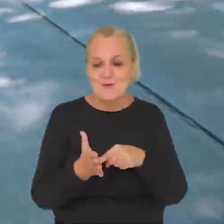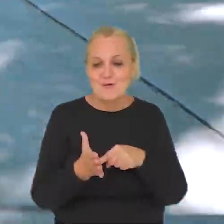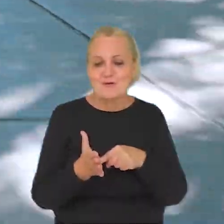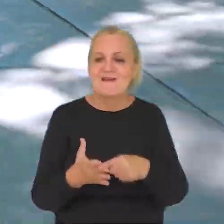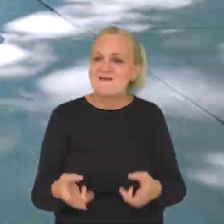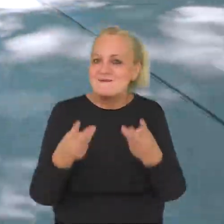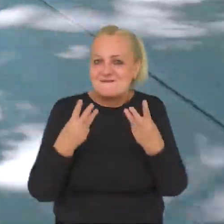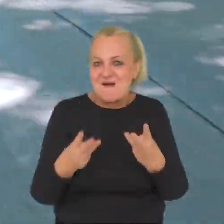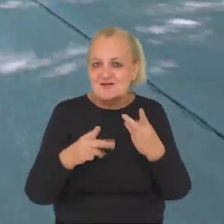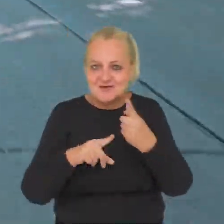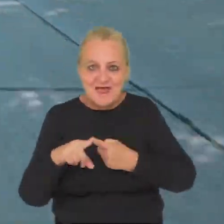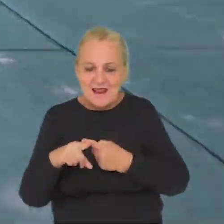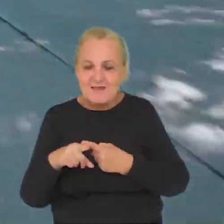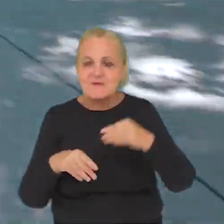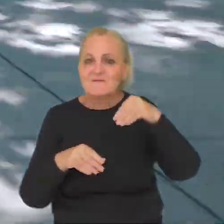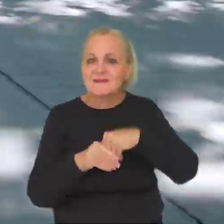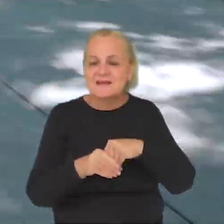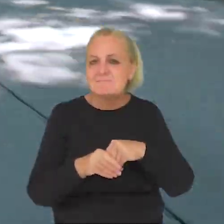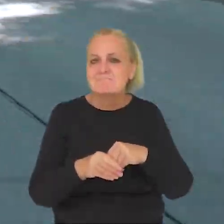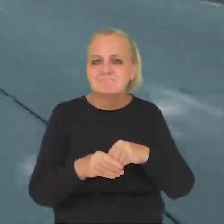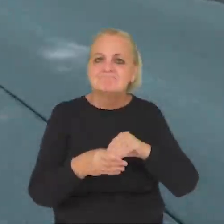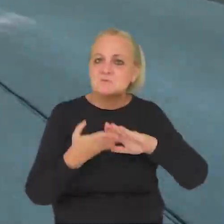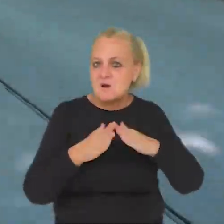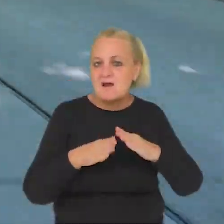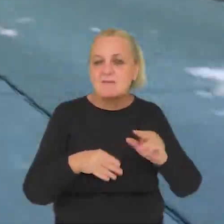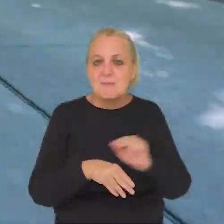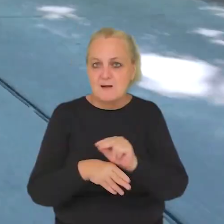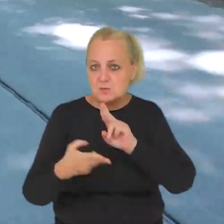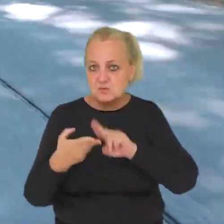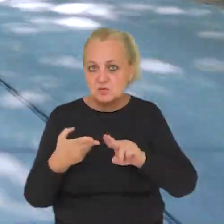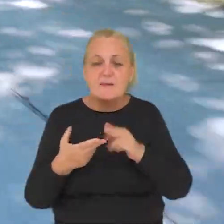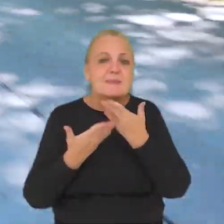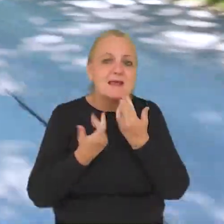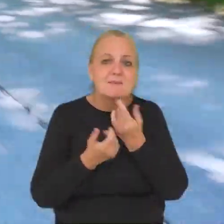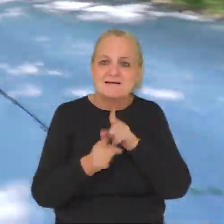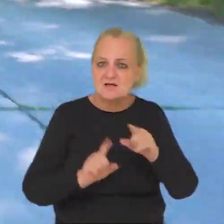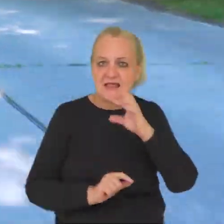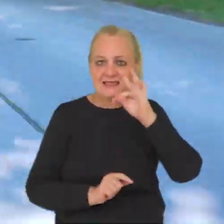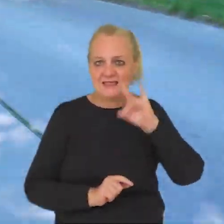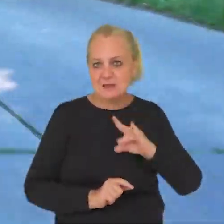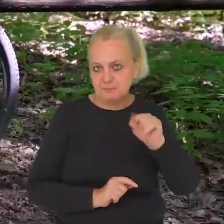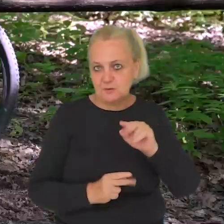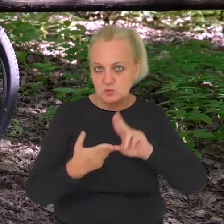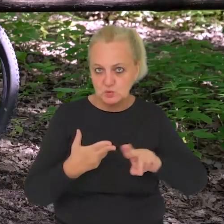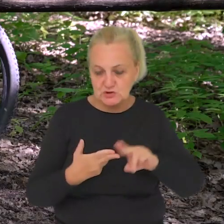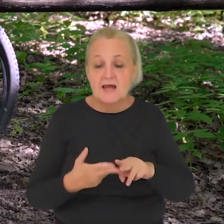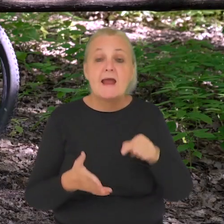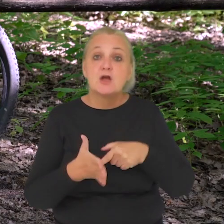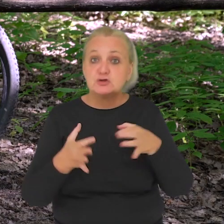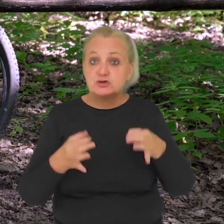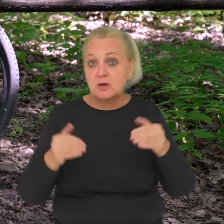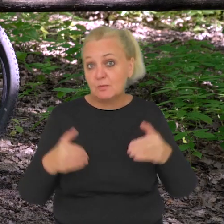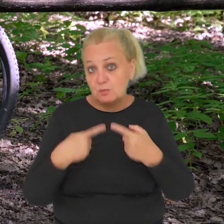jest jednym z najistotniejszych elementów złożonej terapii cukrzycy, niezależnie od typu cukrzycy.